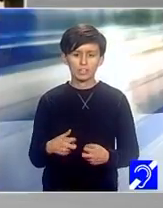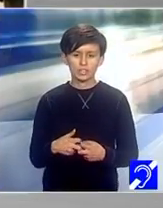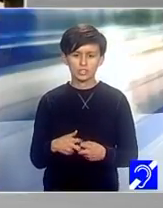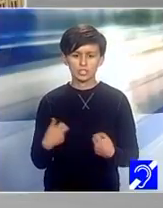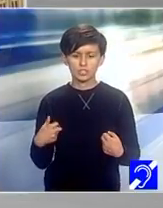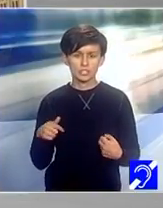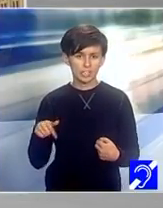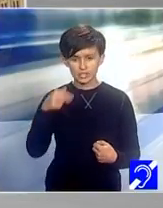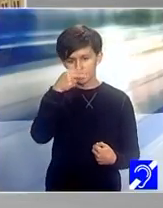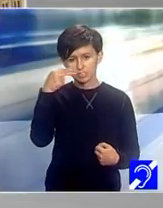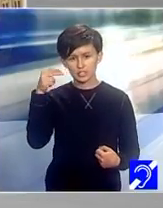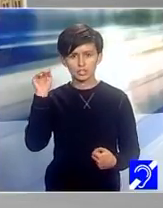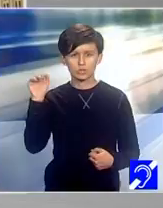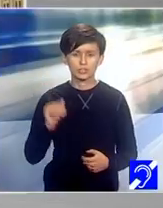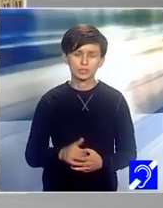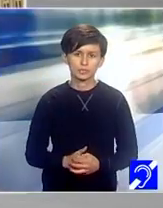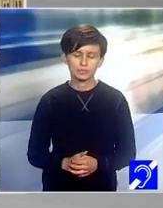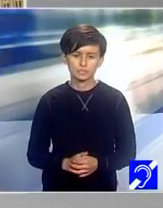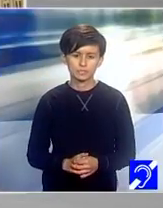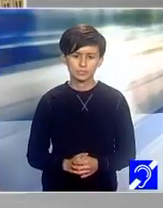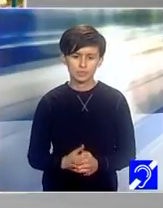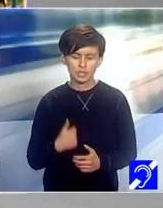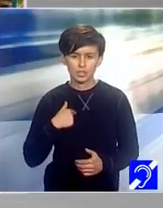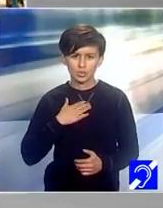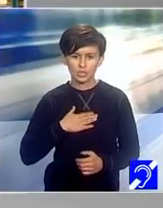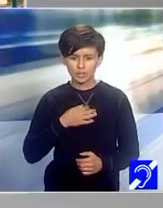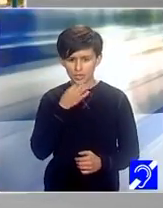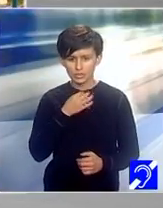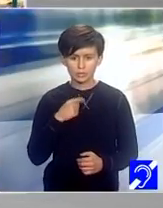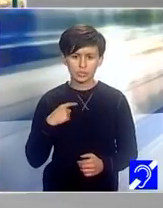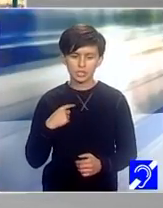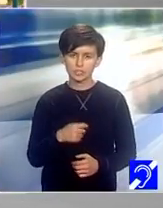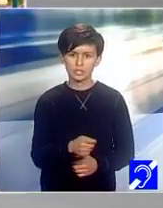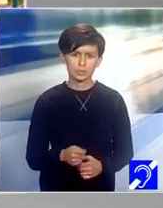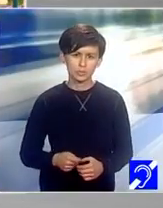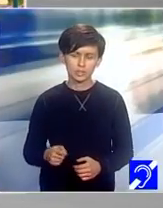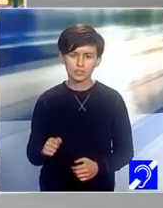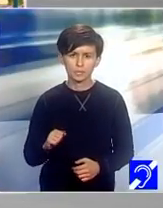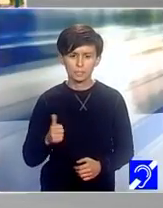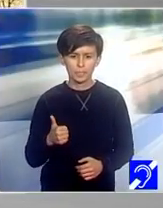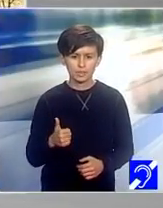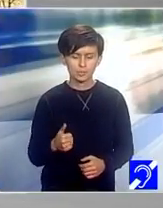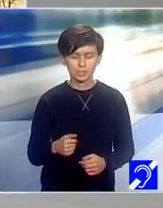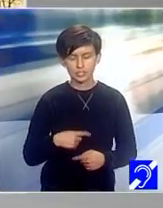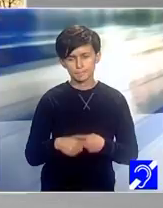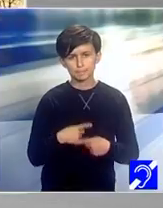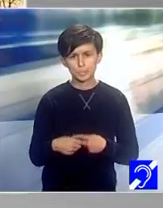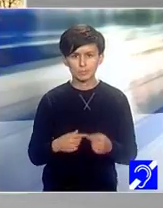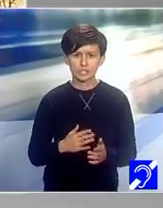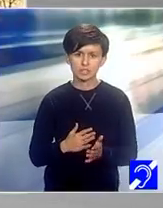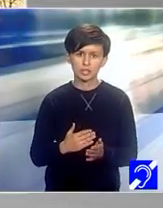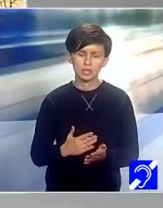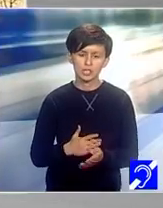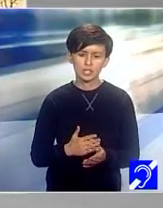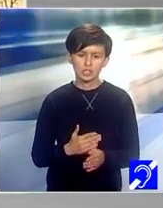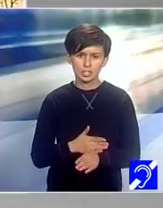fără acest tip? Da. Înainte de asta, vreau să spun că există un proiect tot din cele 11, se cheamă Sistem Integrat de Comunicare,